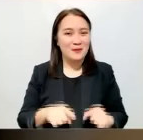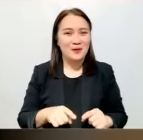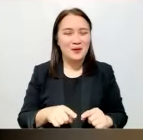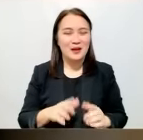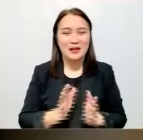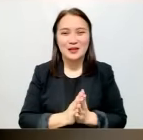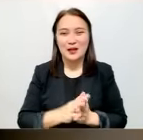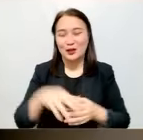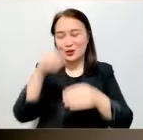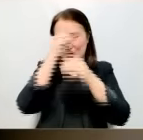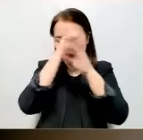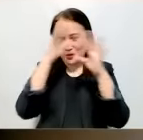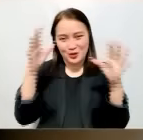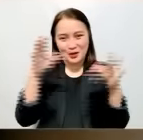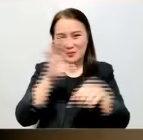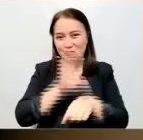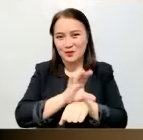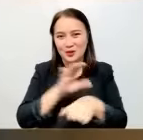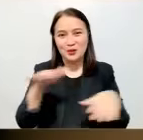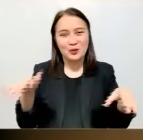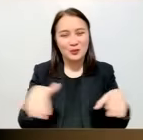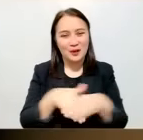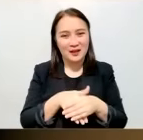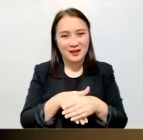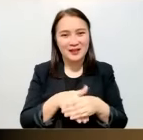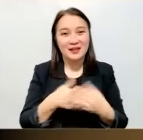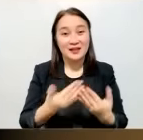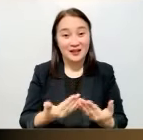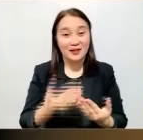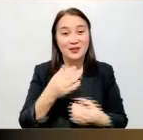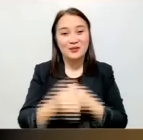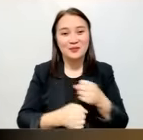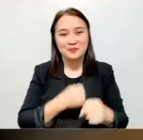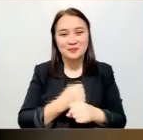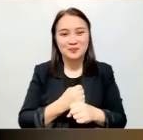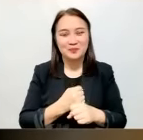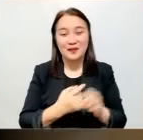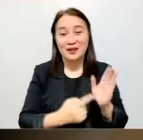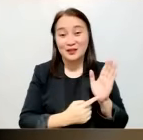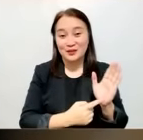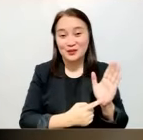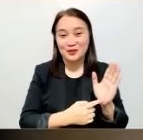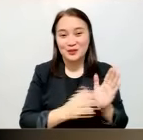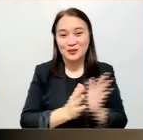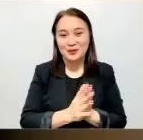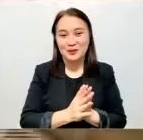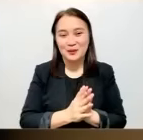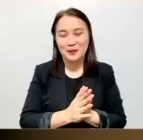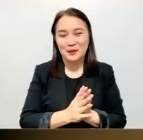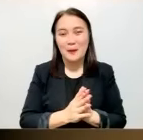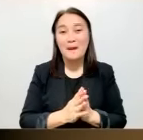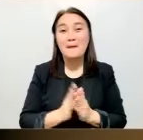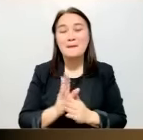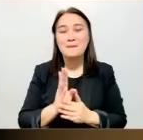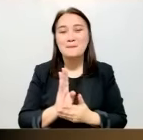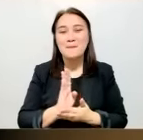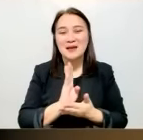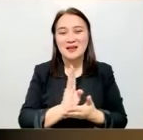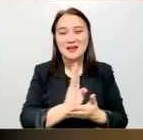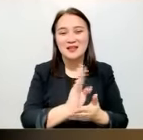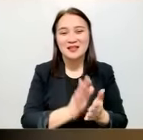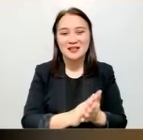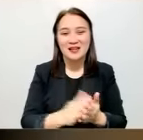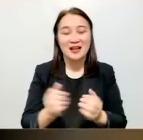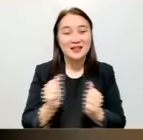nila ni Luis this year. May ilang photos naman na pinost ng aktres sa harap ng isang beach kasama si Luis at si Baby